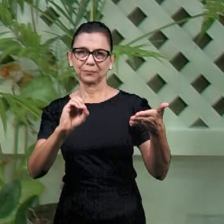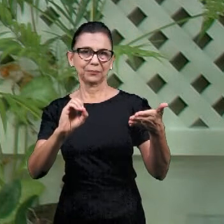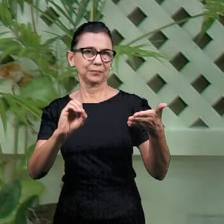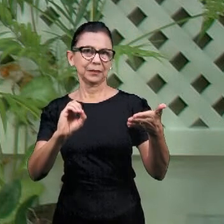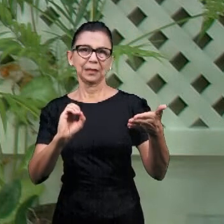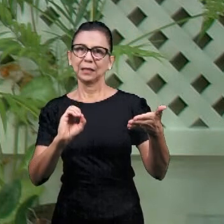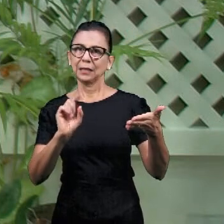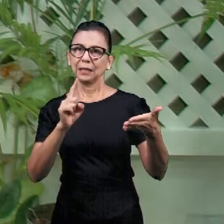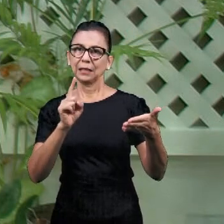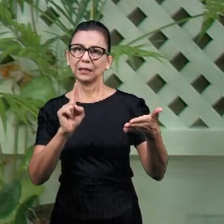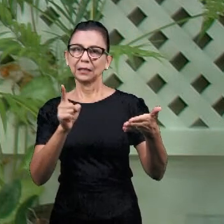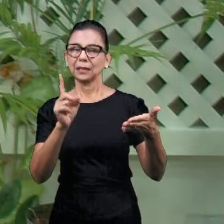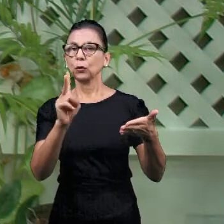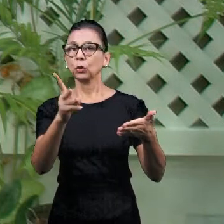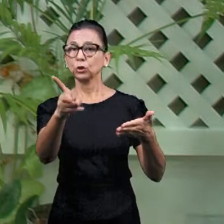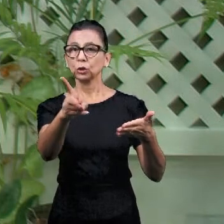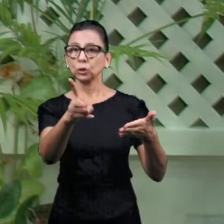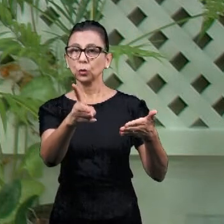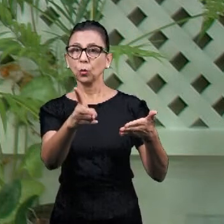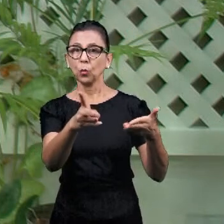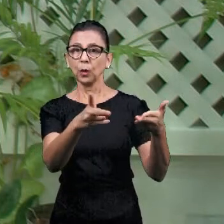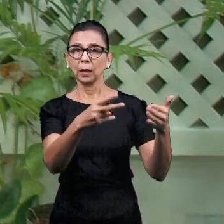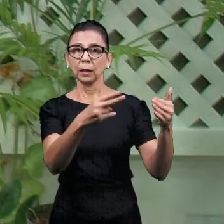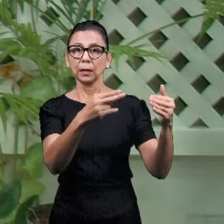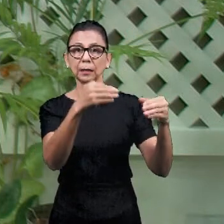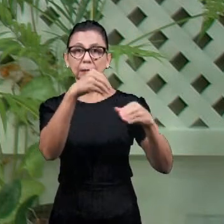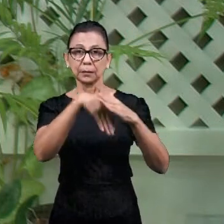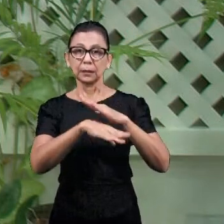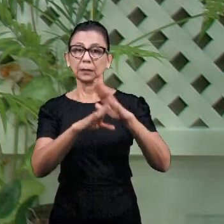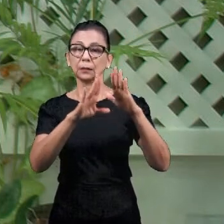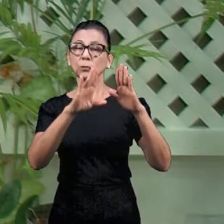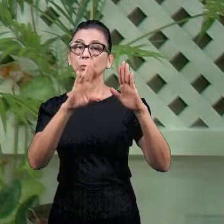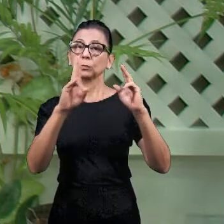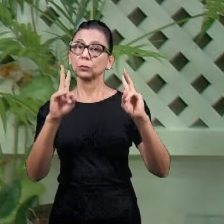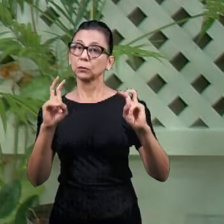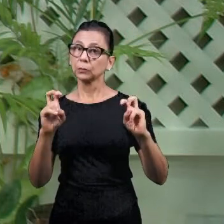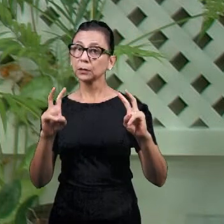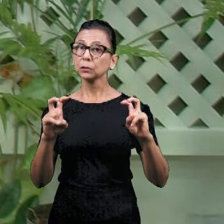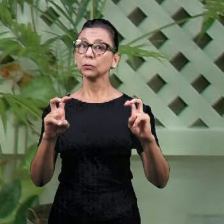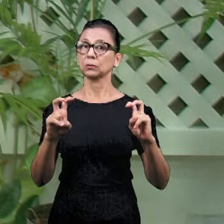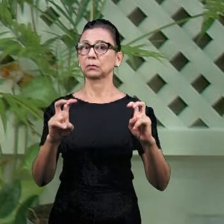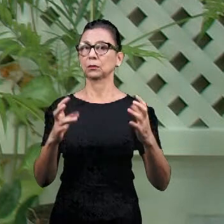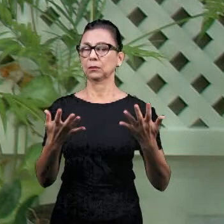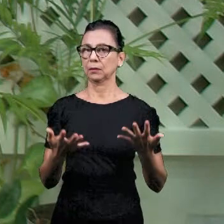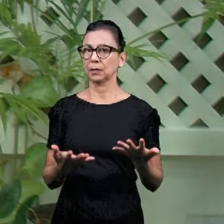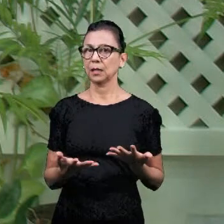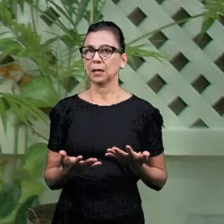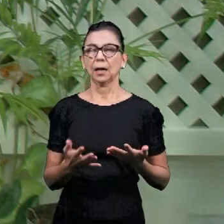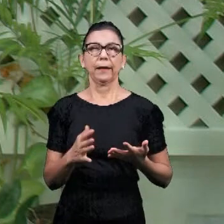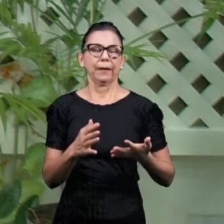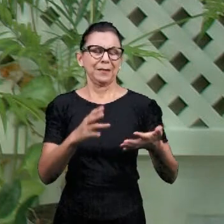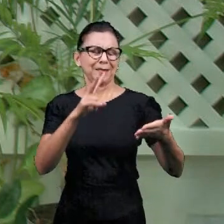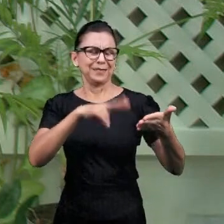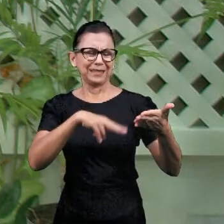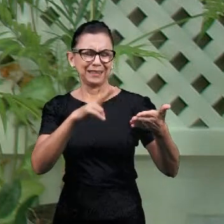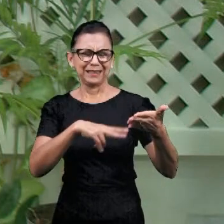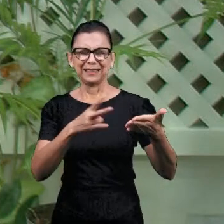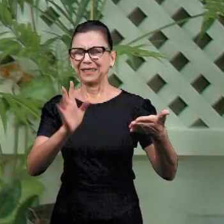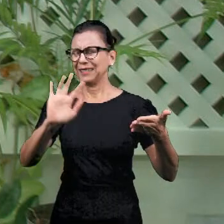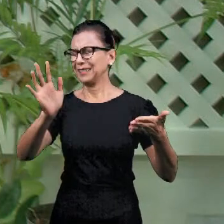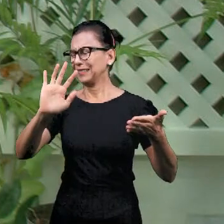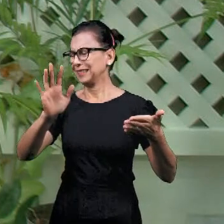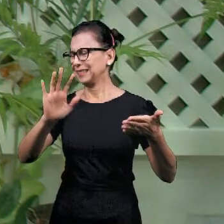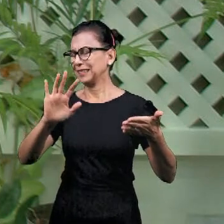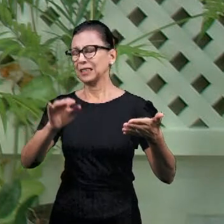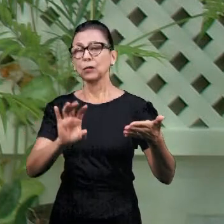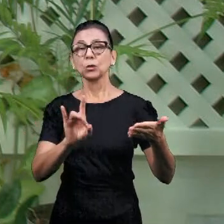va pas devant, il ne veut pas perdre le temps avec ça. Il veut simplement que les réponses soient données dans la